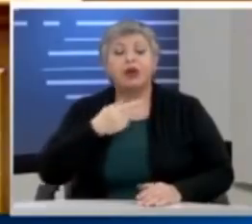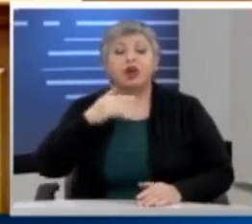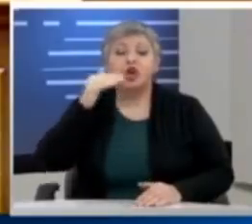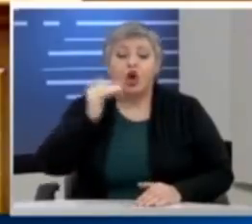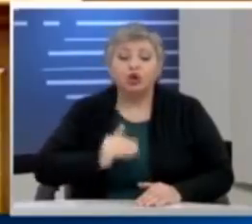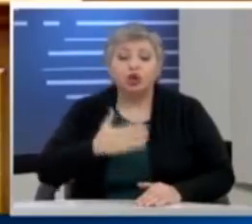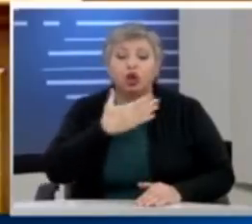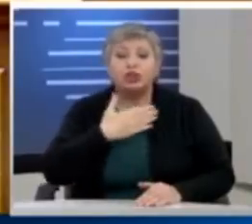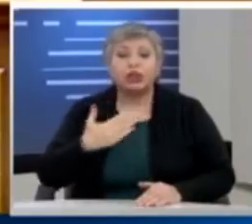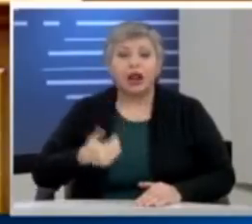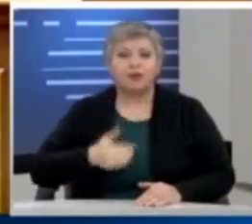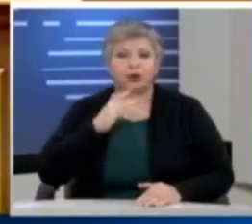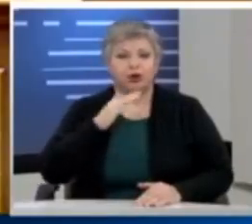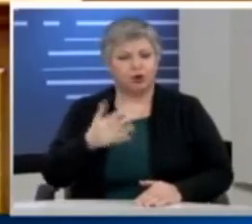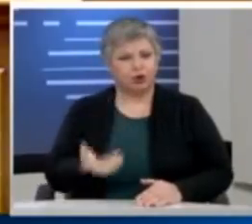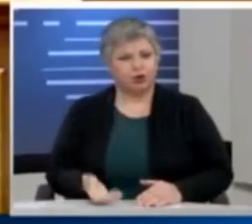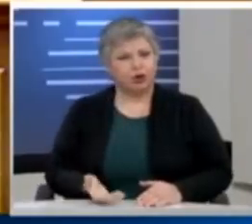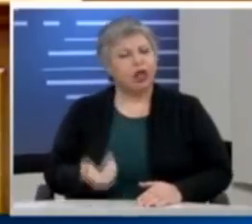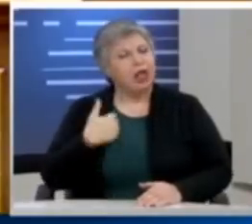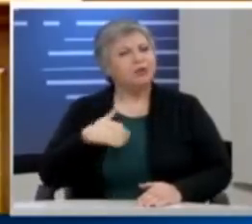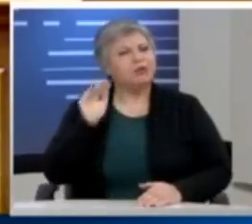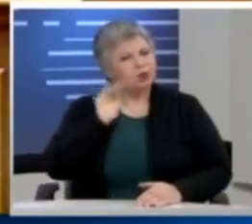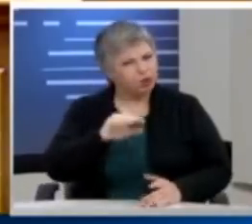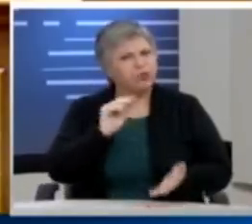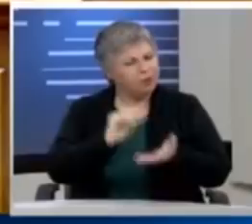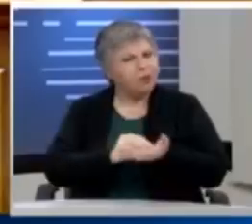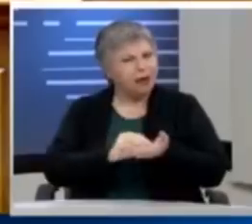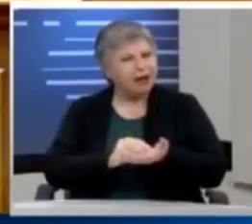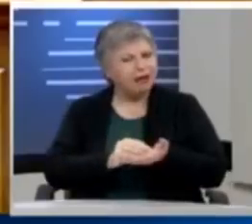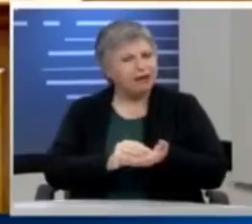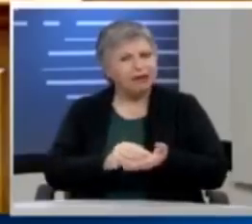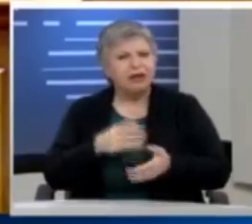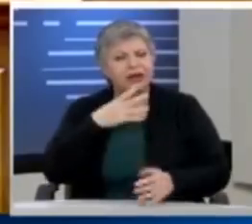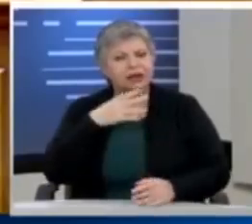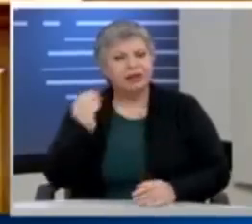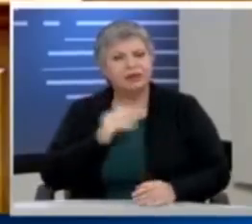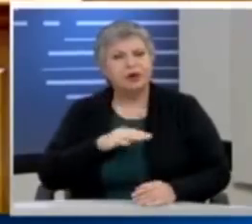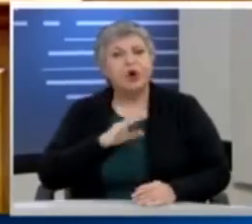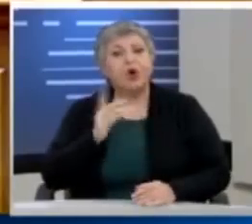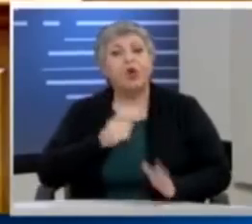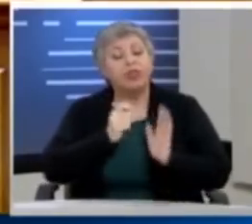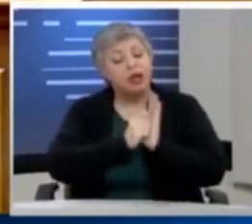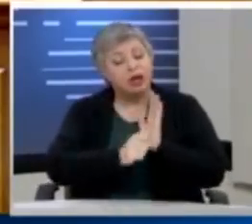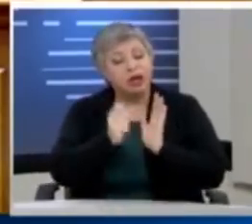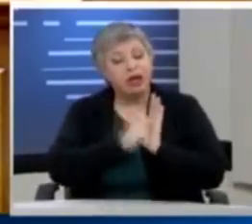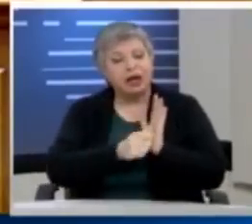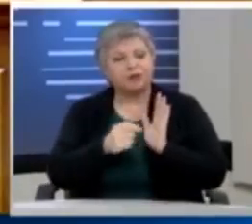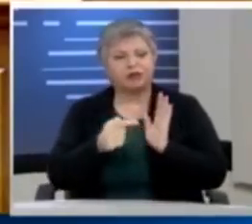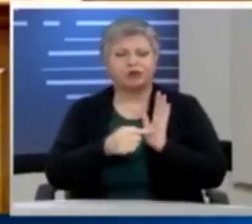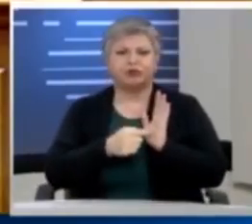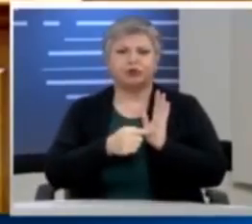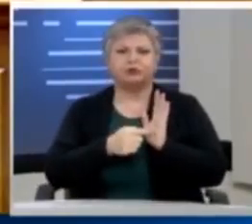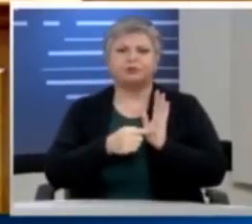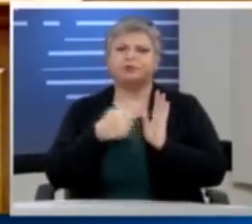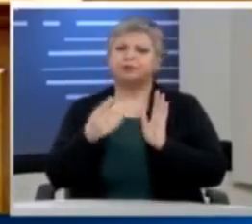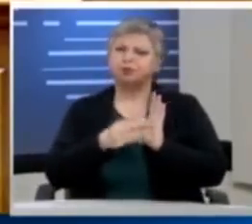σλάβικων γλωσσών. Σας ξαναρωτάμε, γιατί δεν προσδιορίζονται στη συμφωνία έστω για παράδειγμα